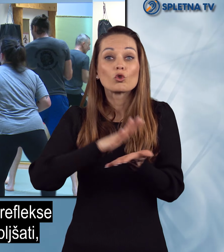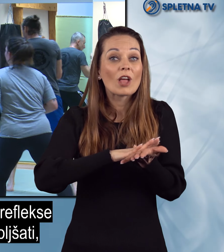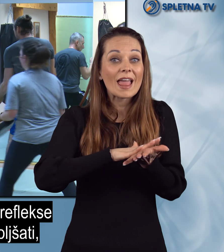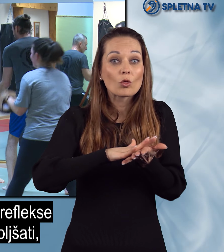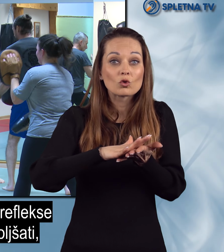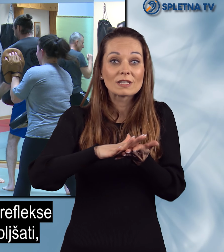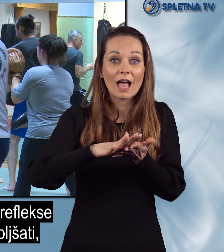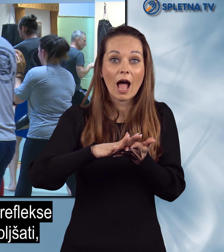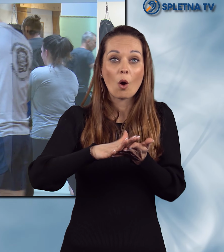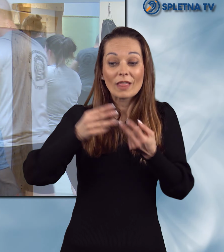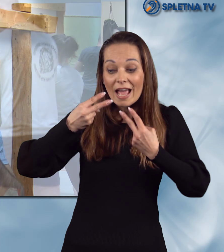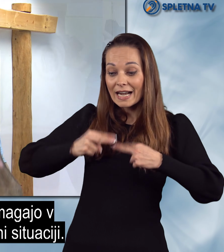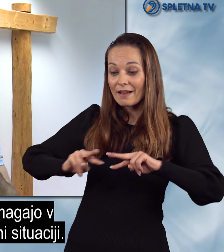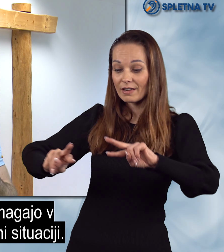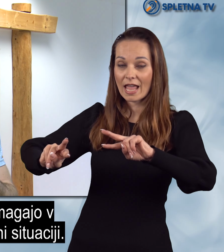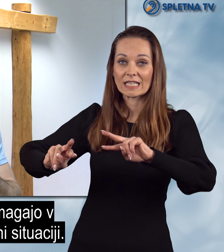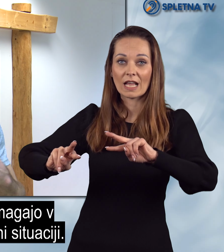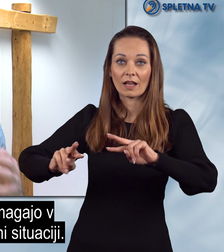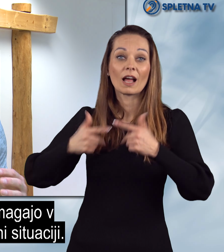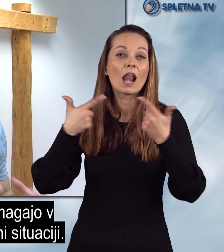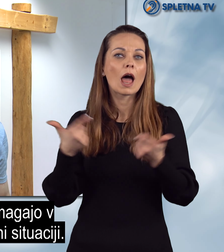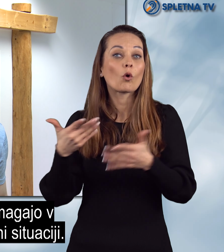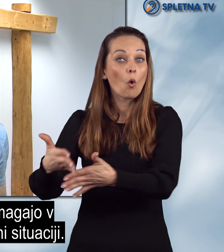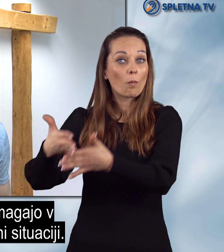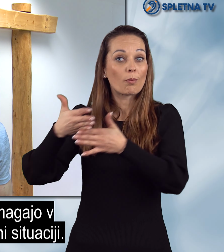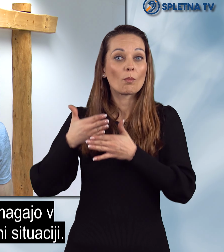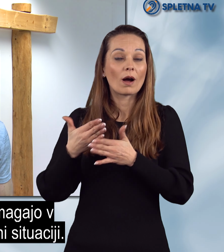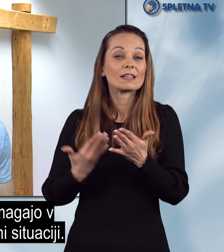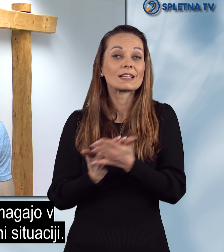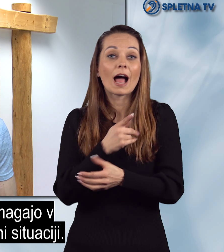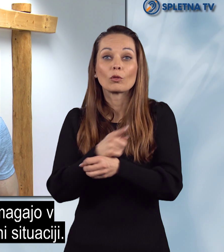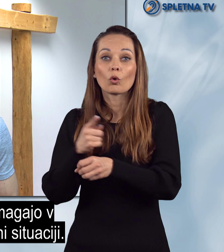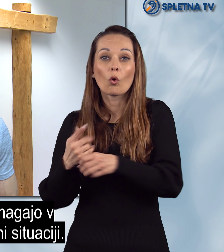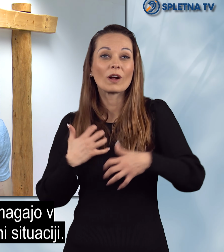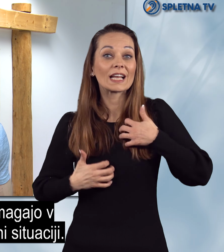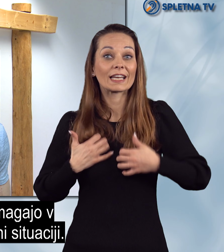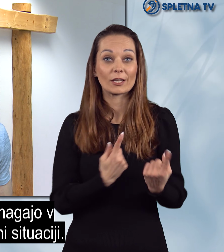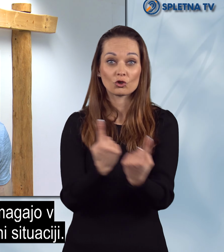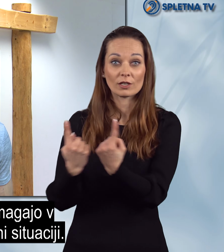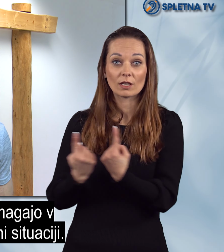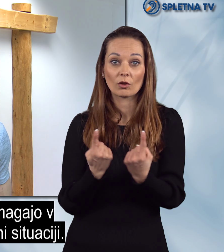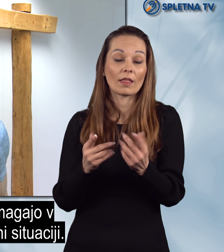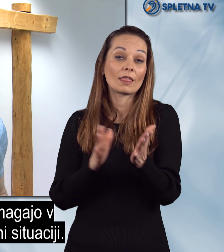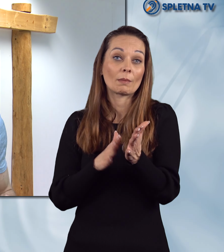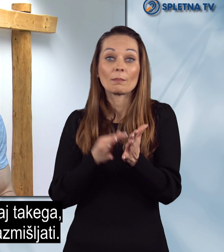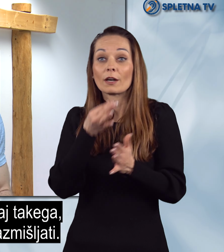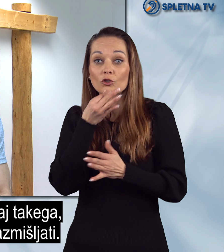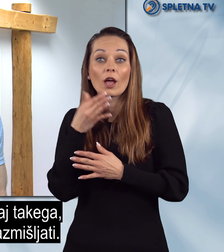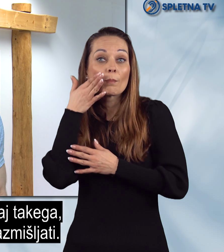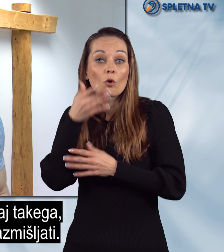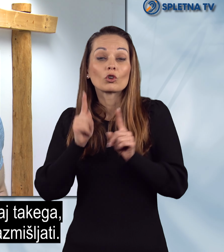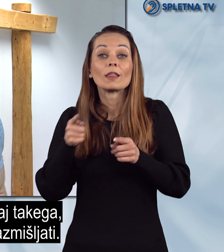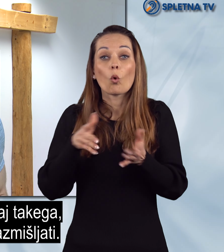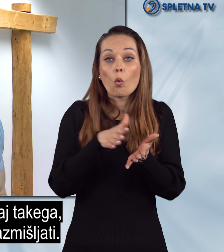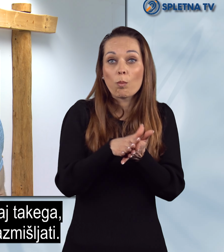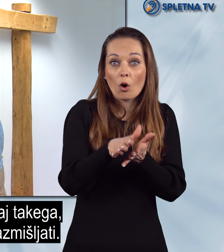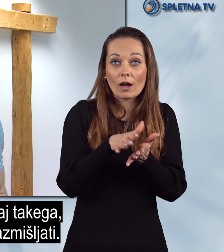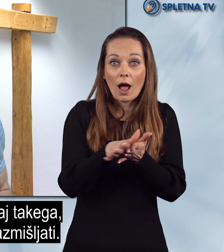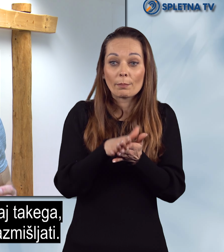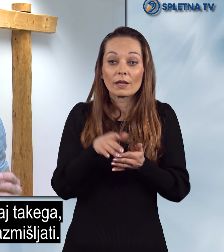boljše, enostavne reflekse, ki ti lahko pomagajo v določene kritične situacije, se pravi, ko boš nekaj